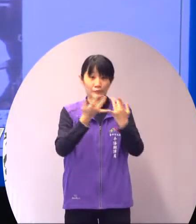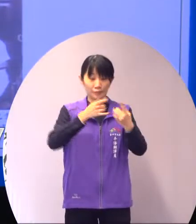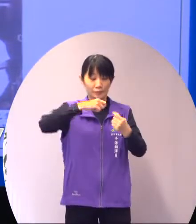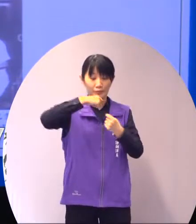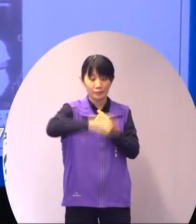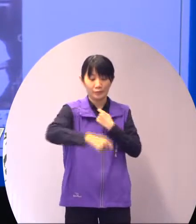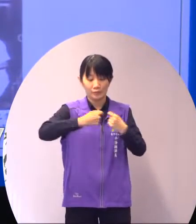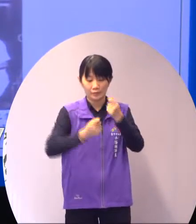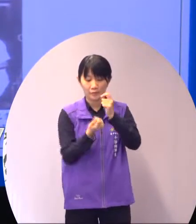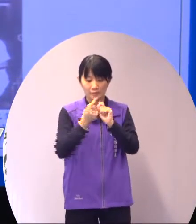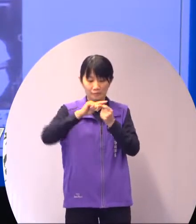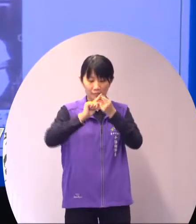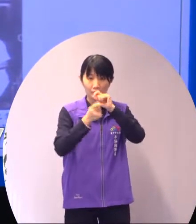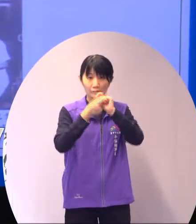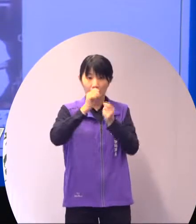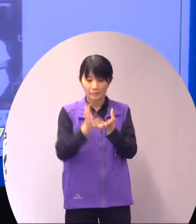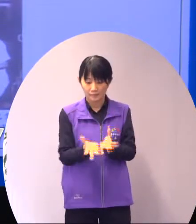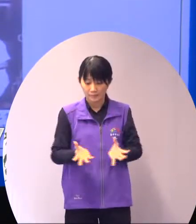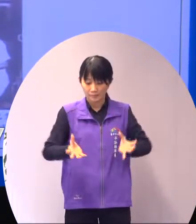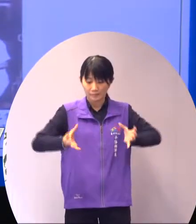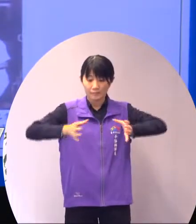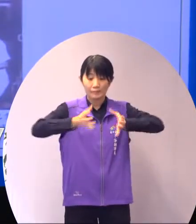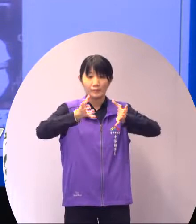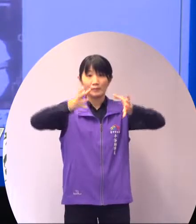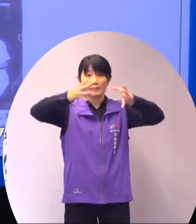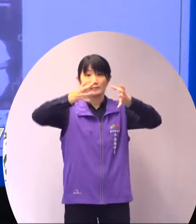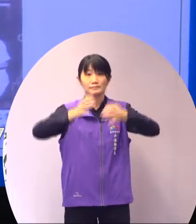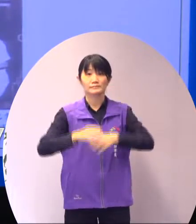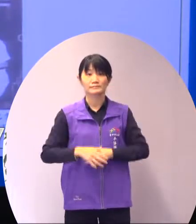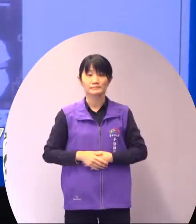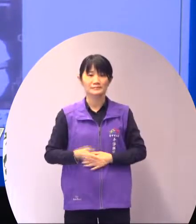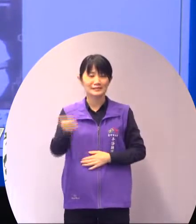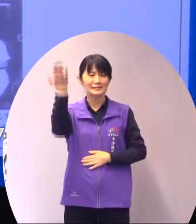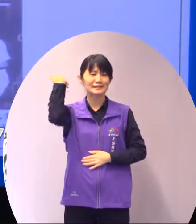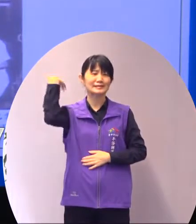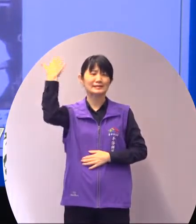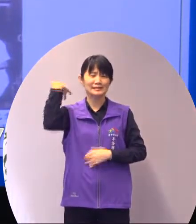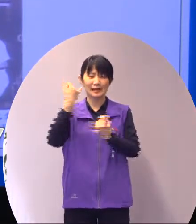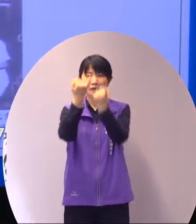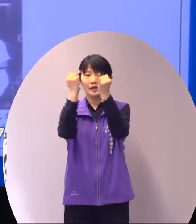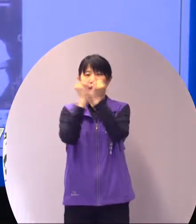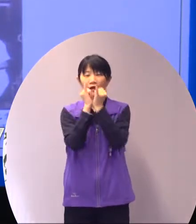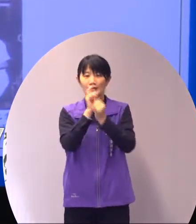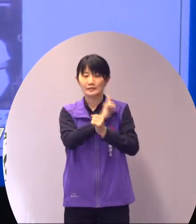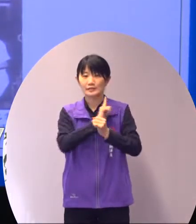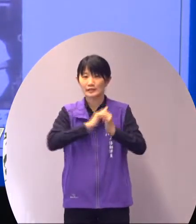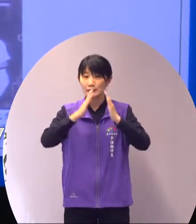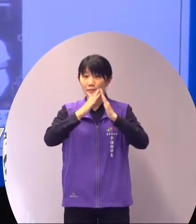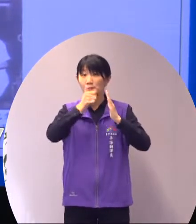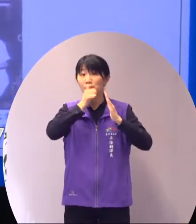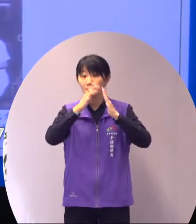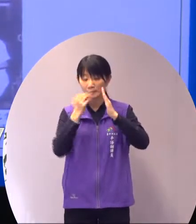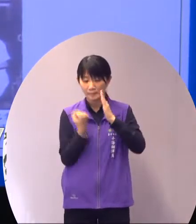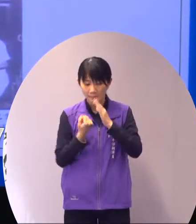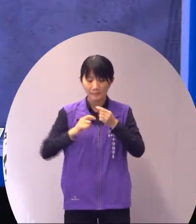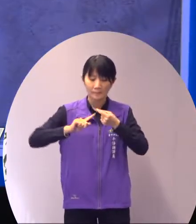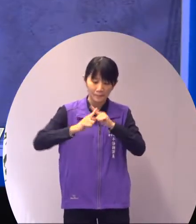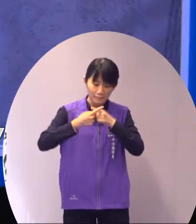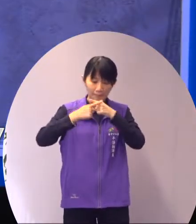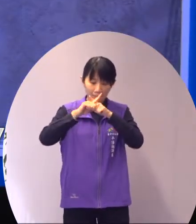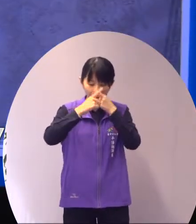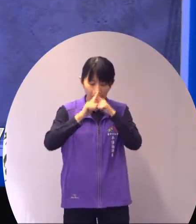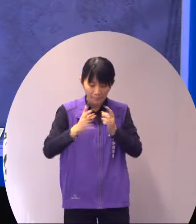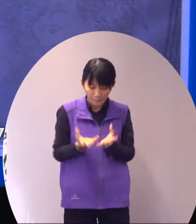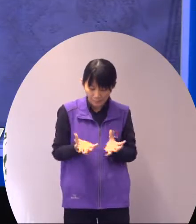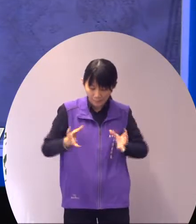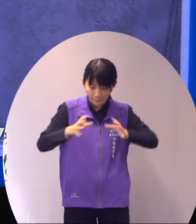去作为生活的那个赚取家用的一项技艺。那目前令草